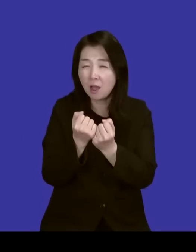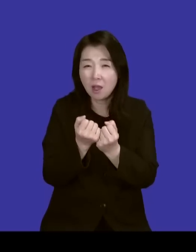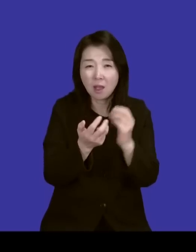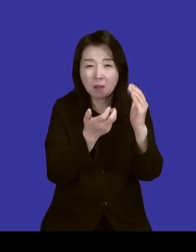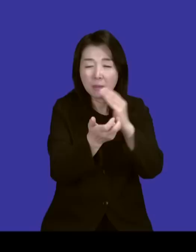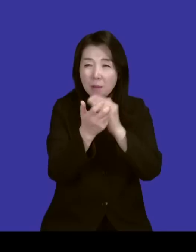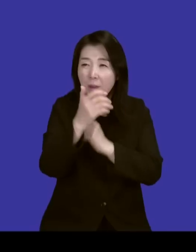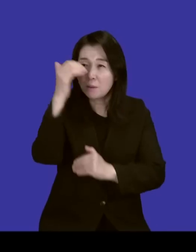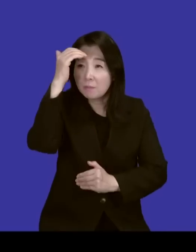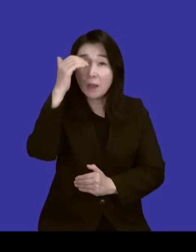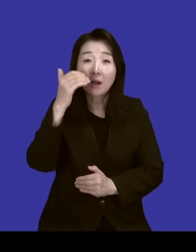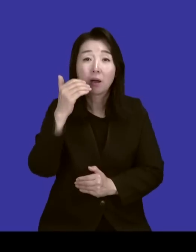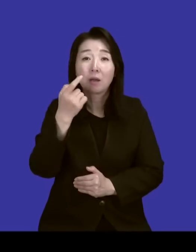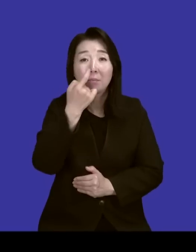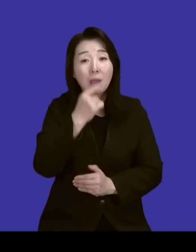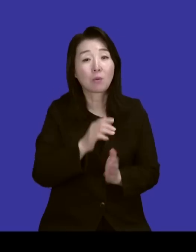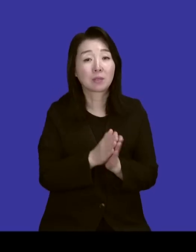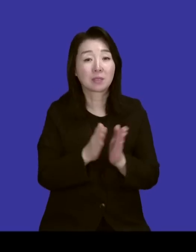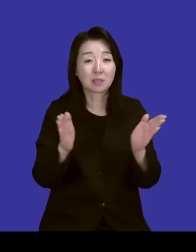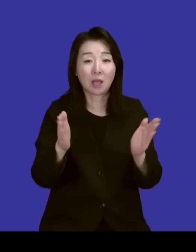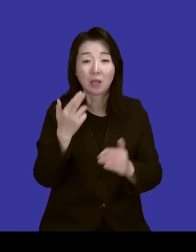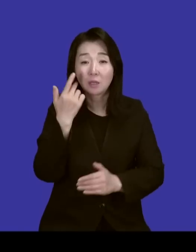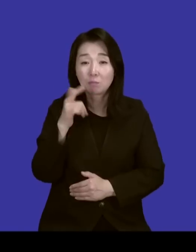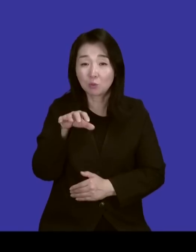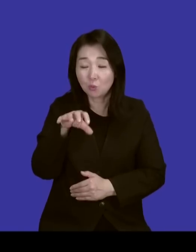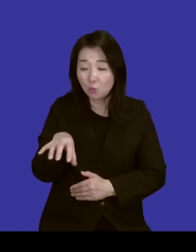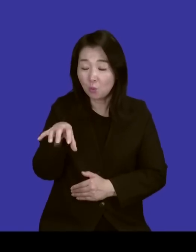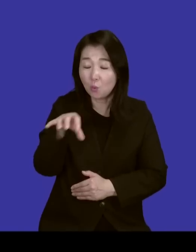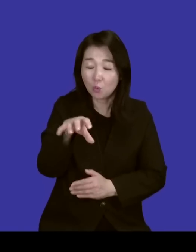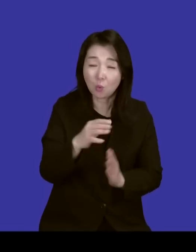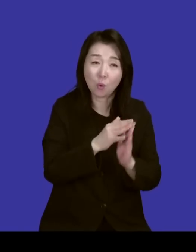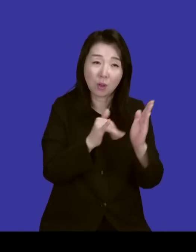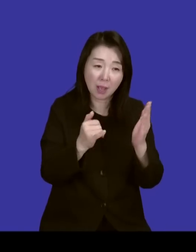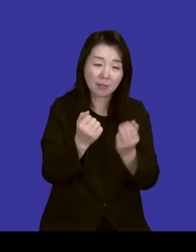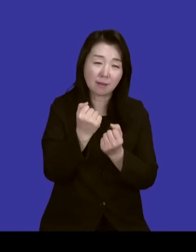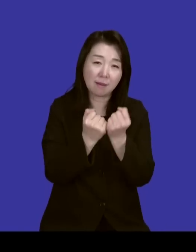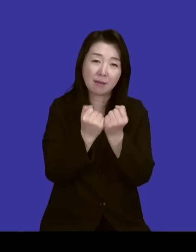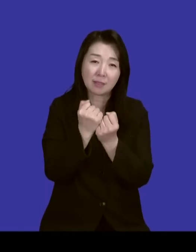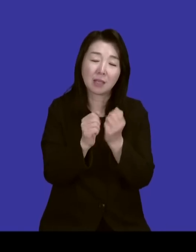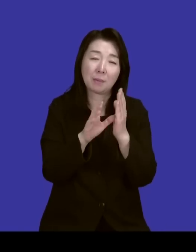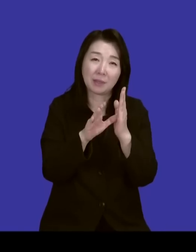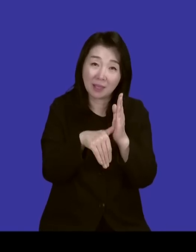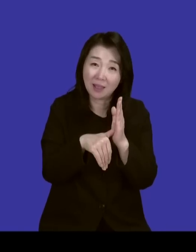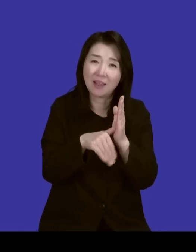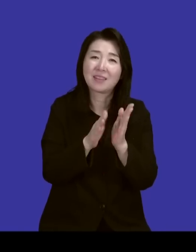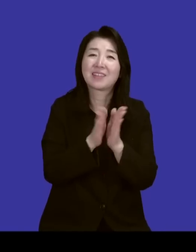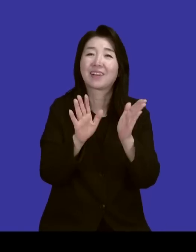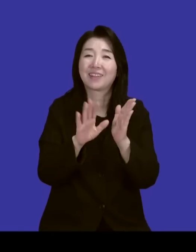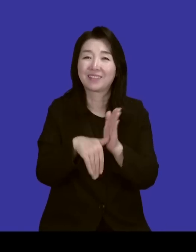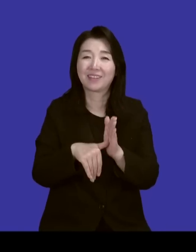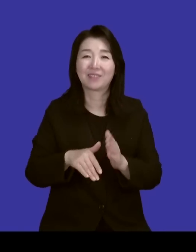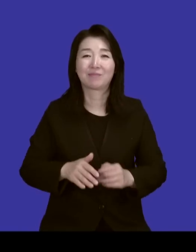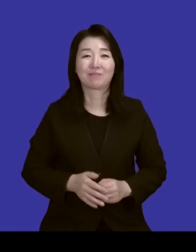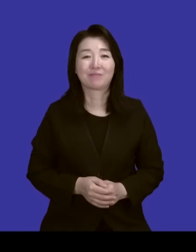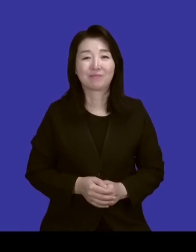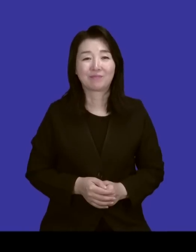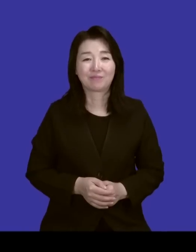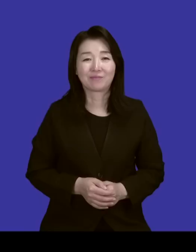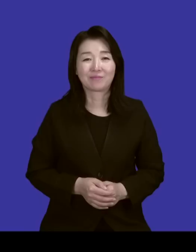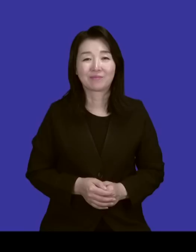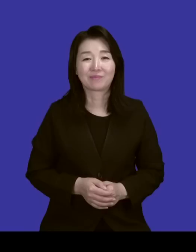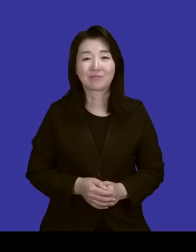당시에 미국의 가정사역 세미나 강사들이 막 그런 세미나를 시작할 때였어요. 네,